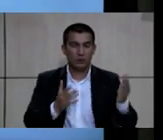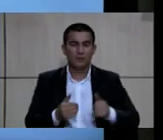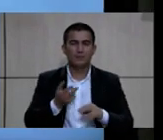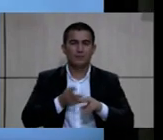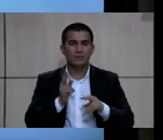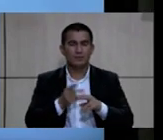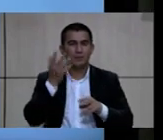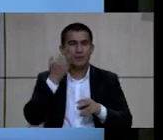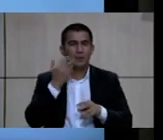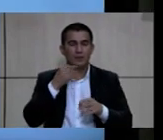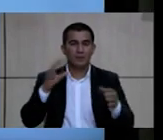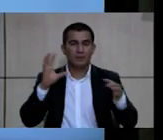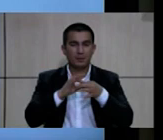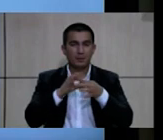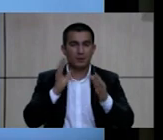kesishganda